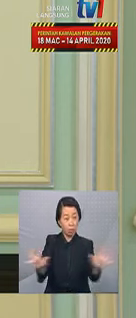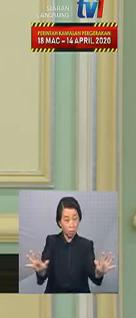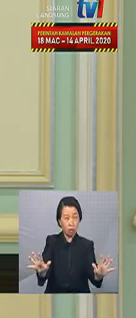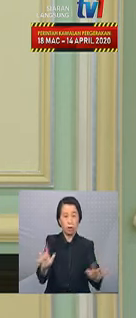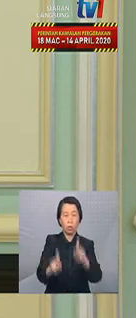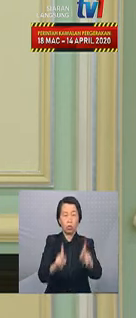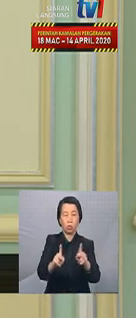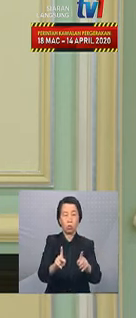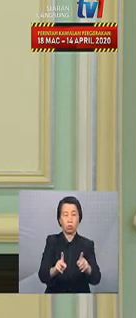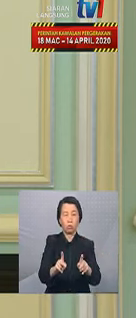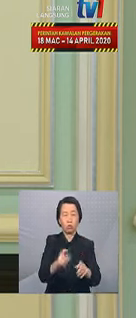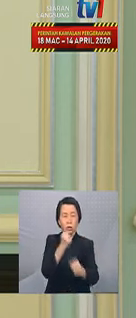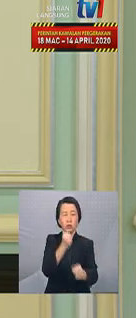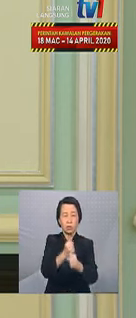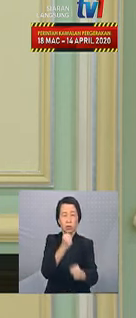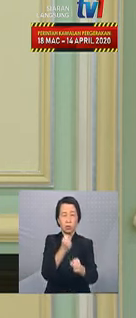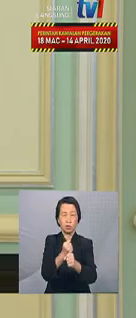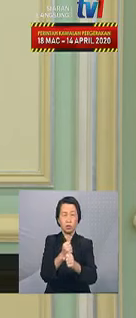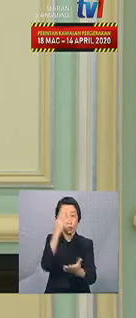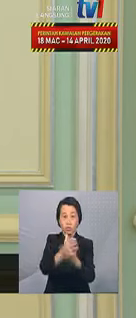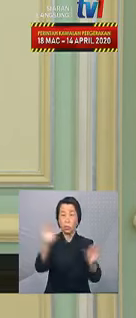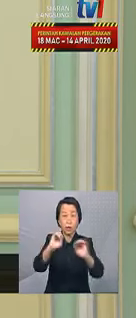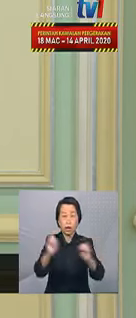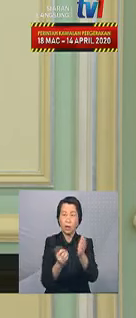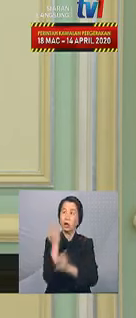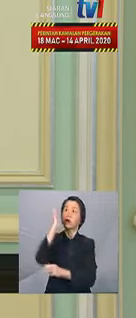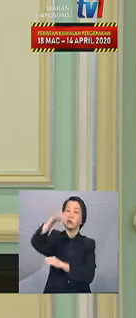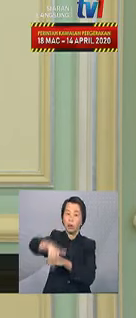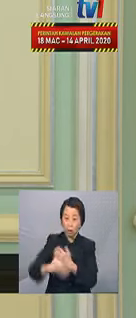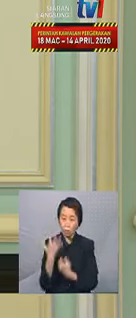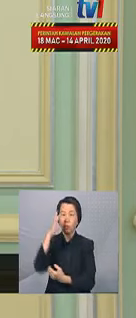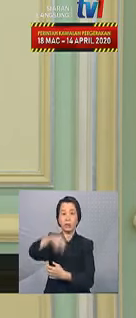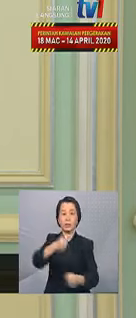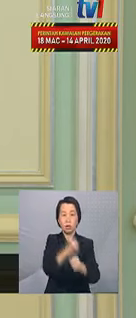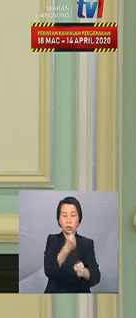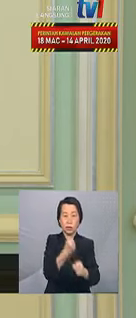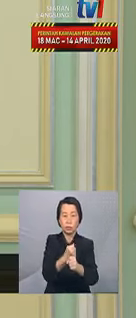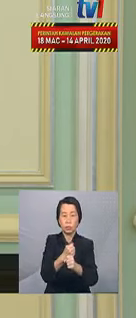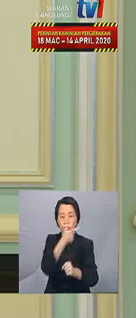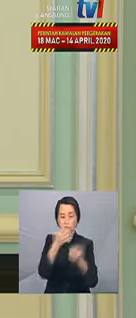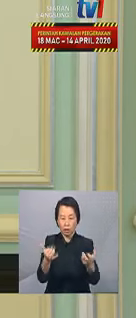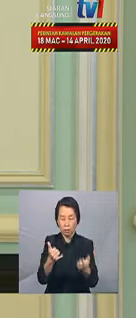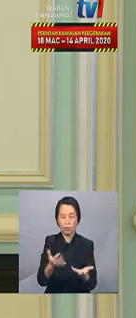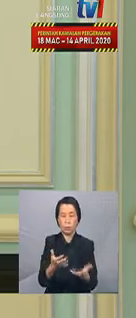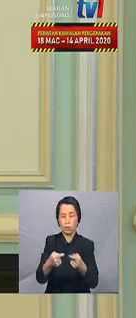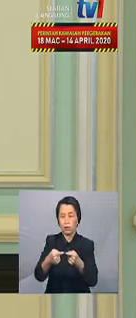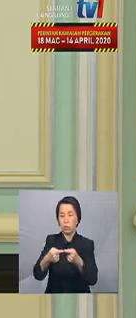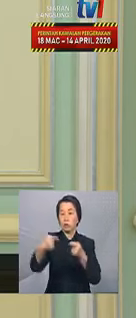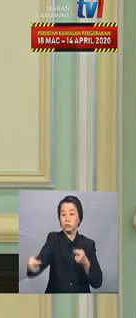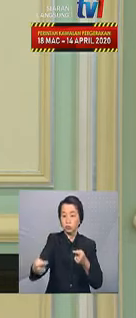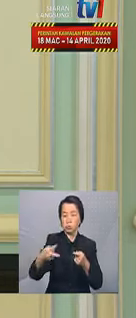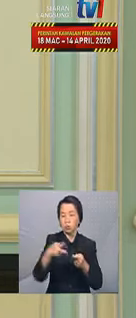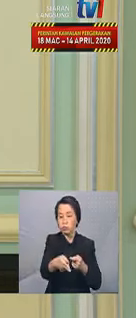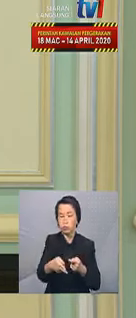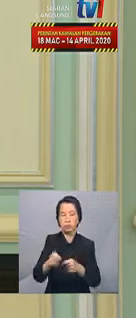tanpa henti siang dan malam bagi memastikan kita dapat memutuskan rantaian